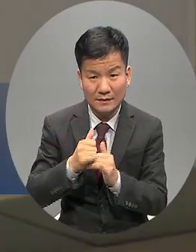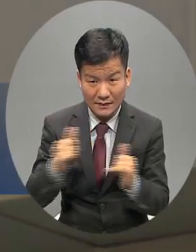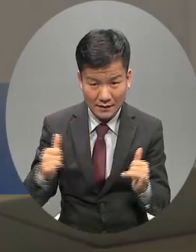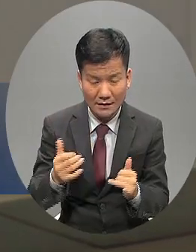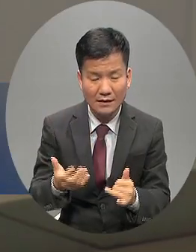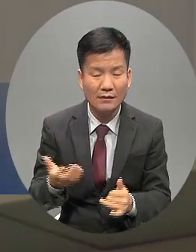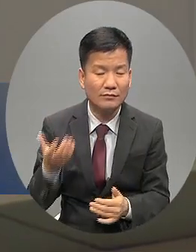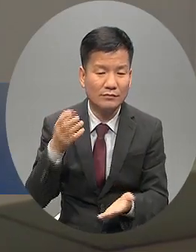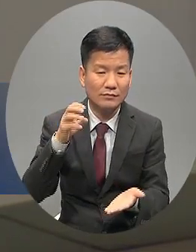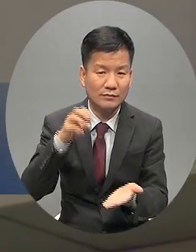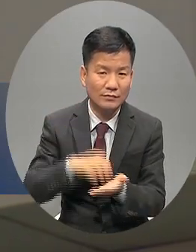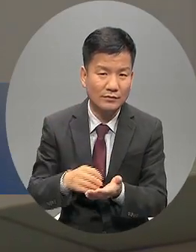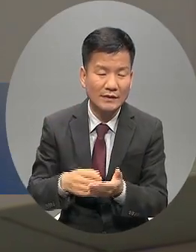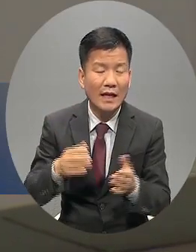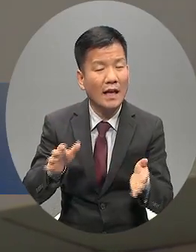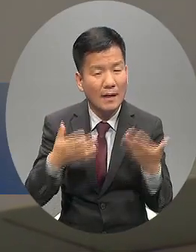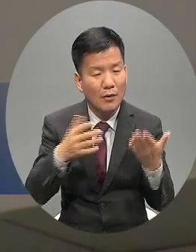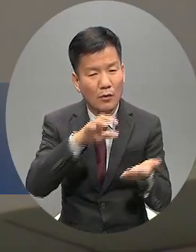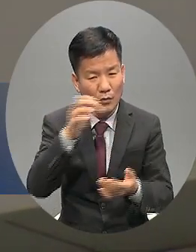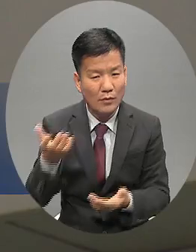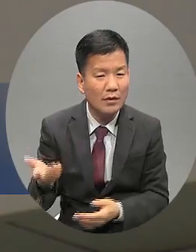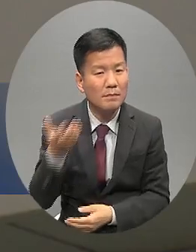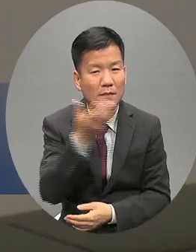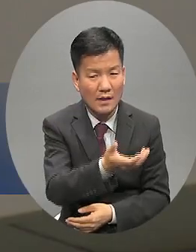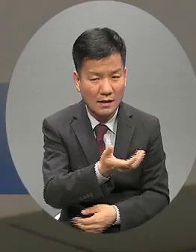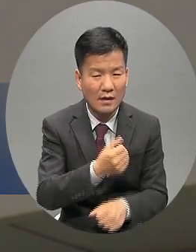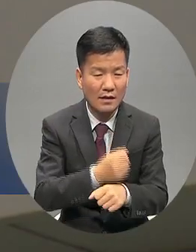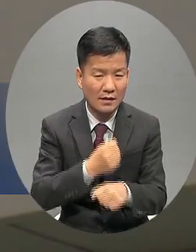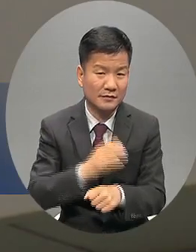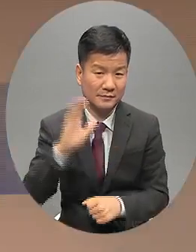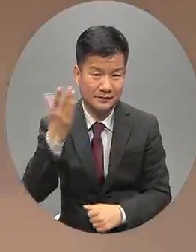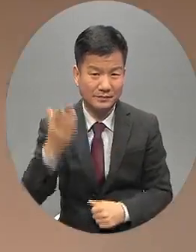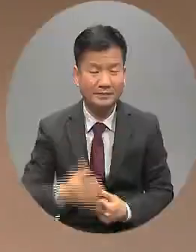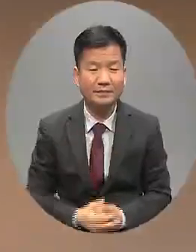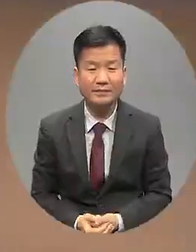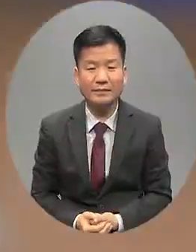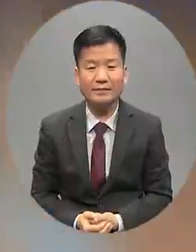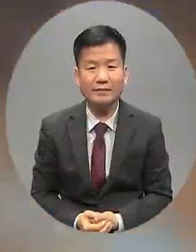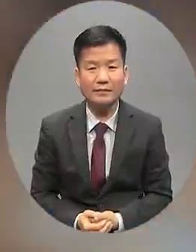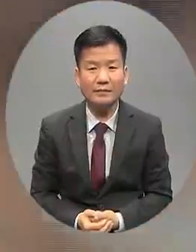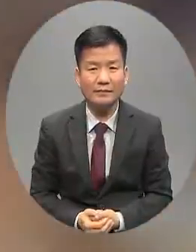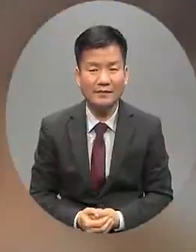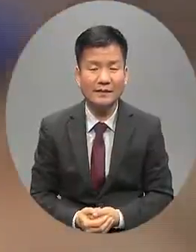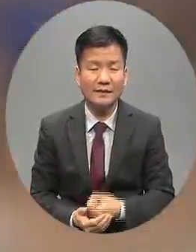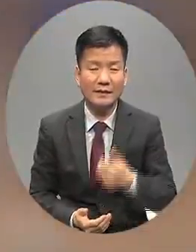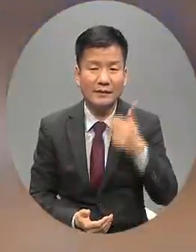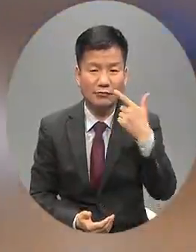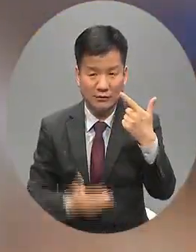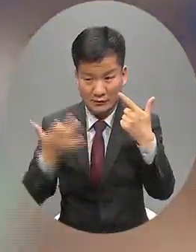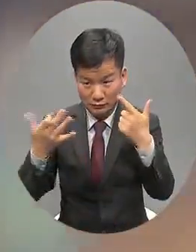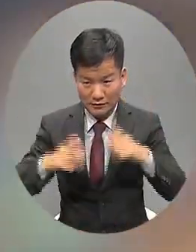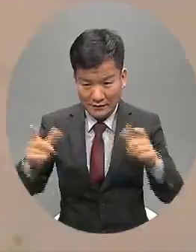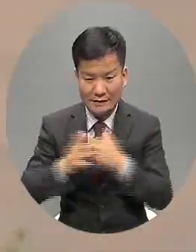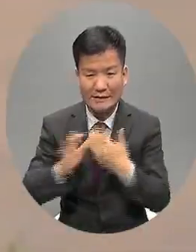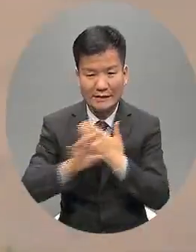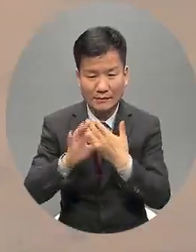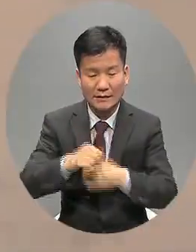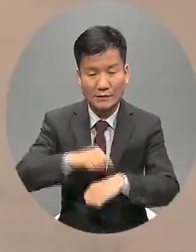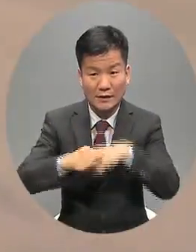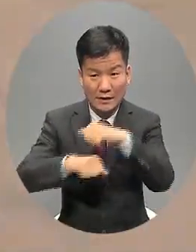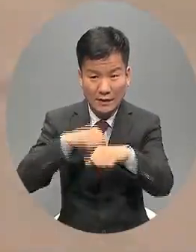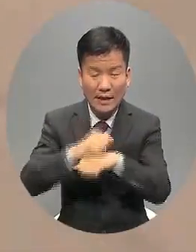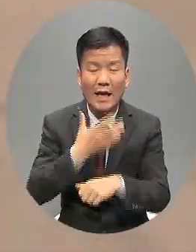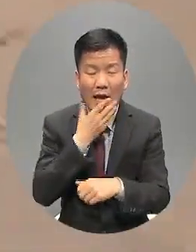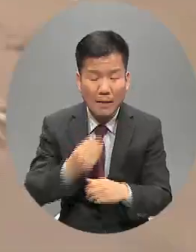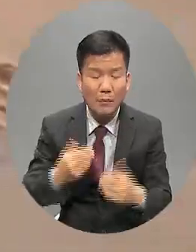입장 조금 가벼운 자리로 하다 보니 상황실장으로 했는데 오늘 19일에는 미호강 임시 재방을 관리한